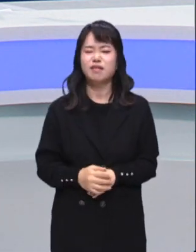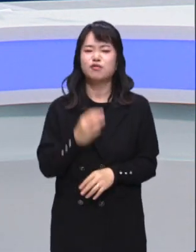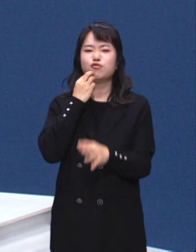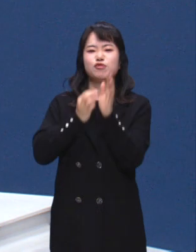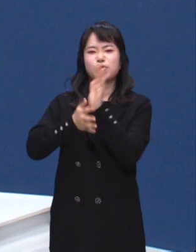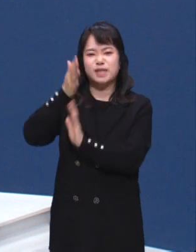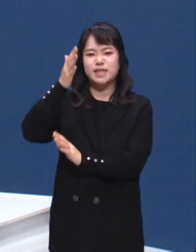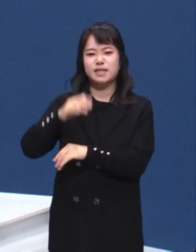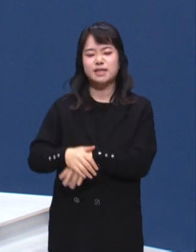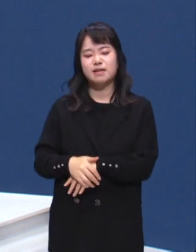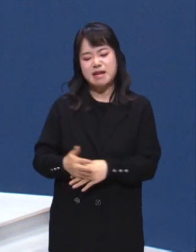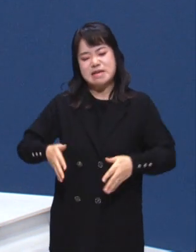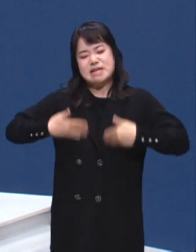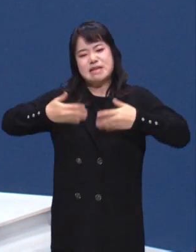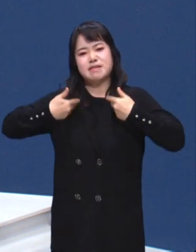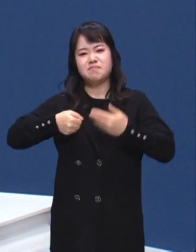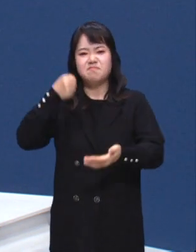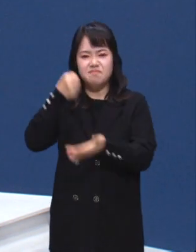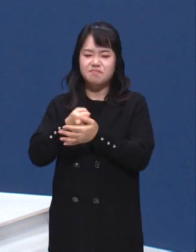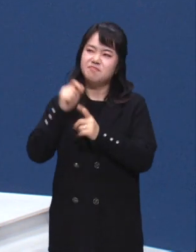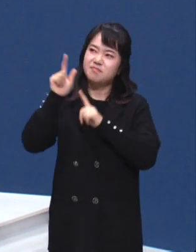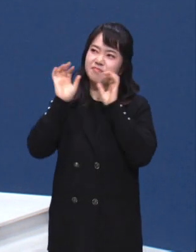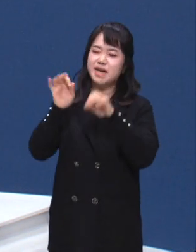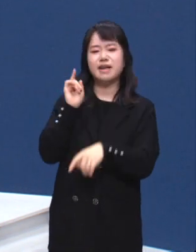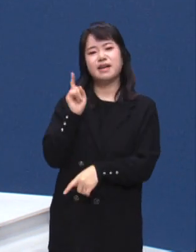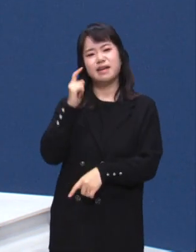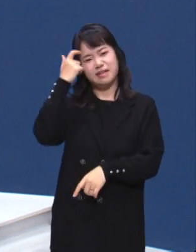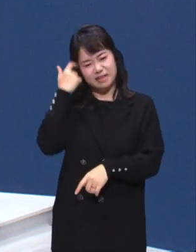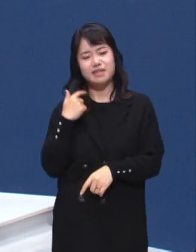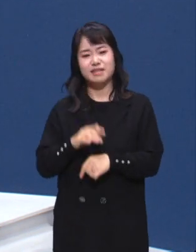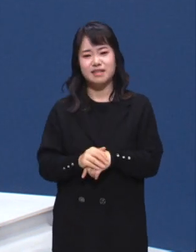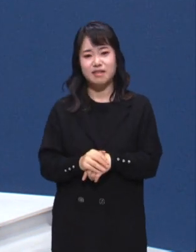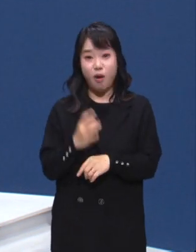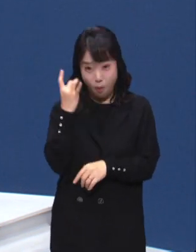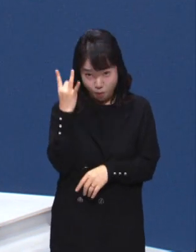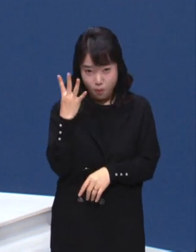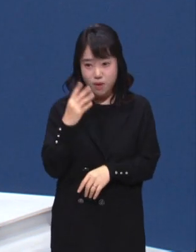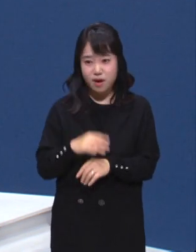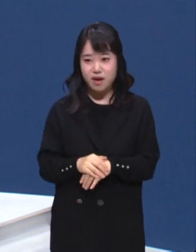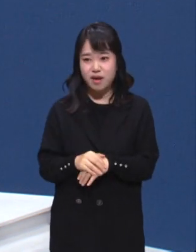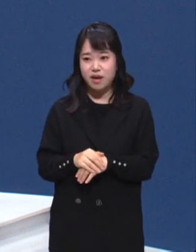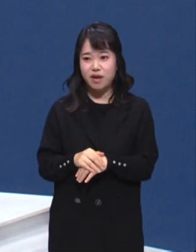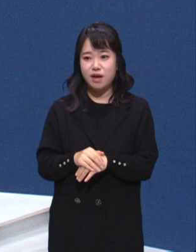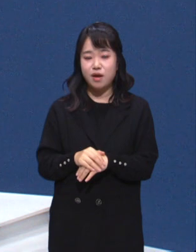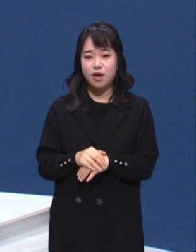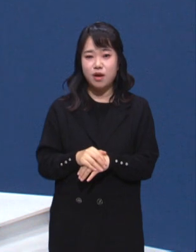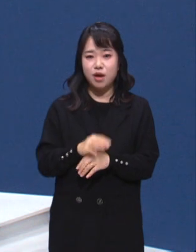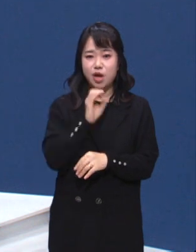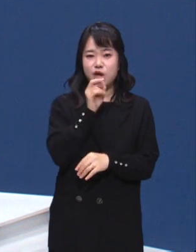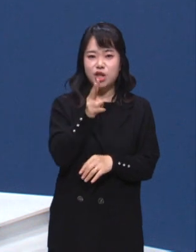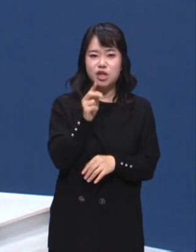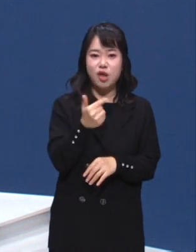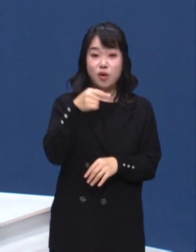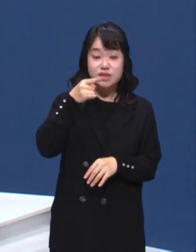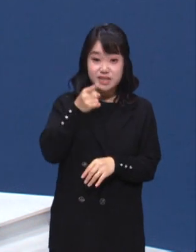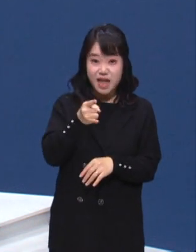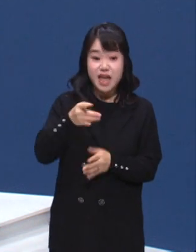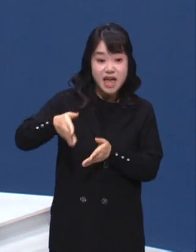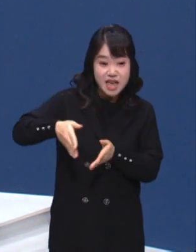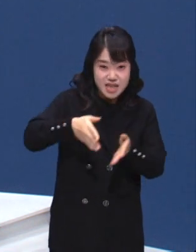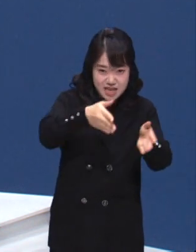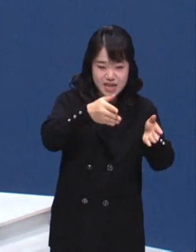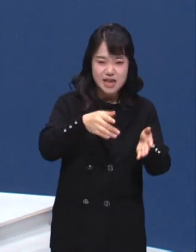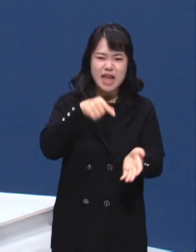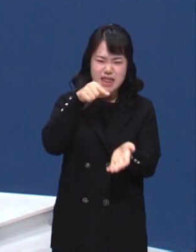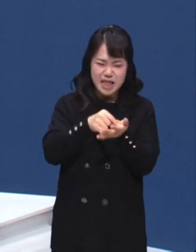무책임한 결정을 했다고 보고 있습니다 상징적인 보행정책인 연세로에 대해서 조금 더 다각적인